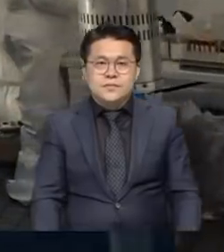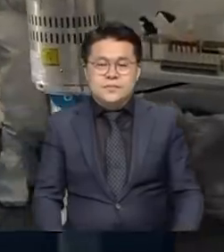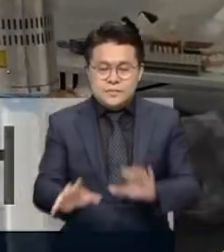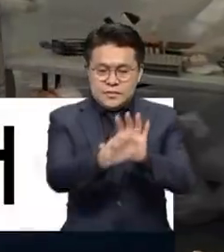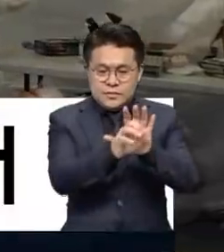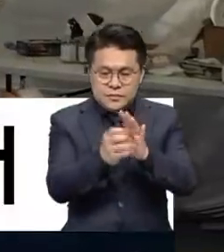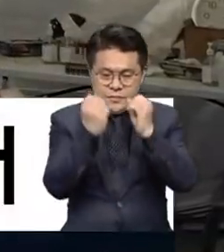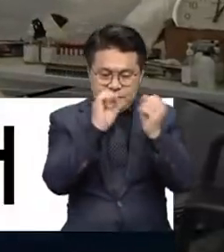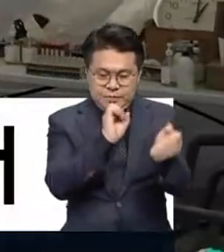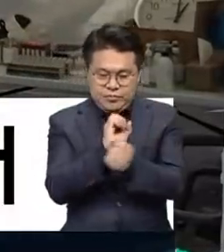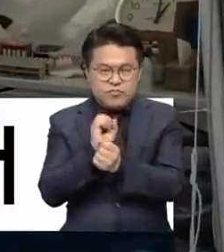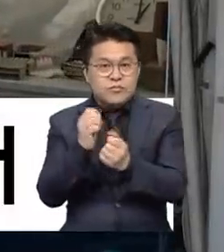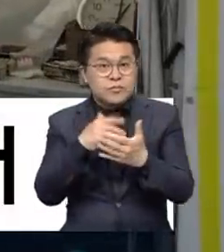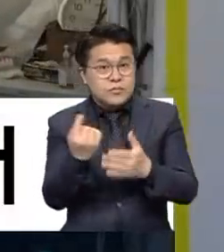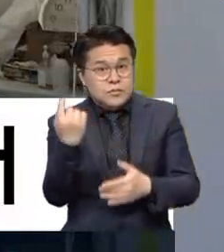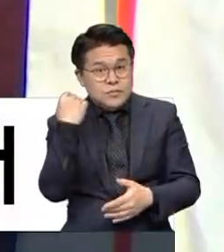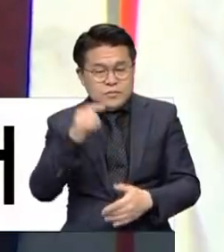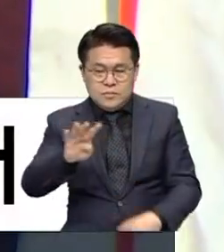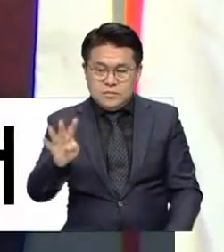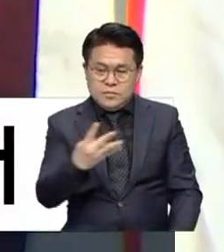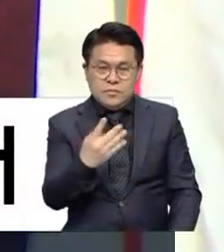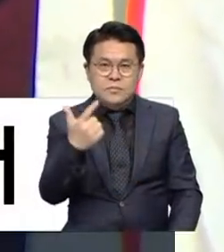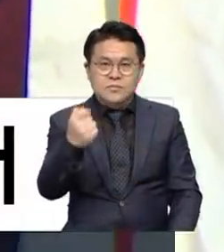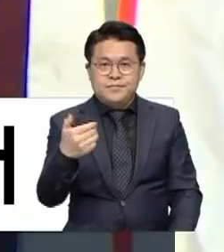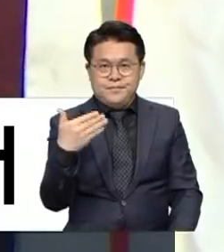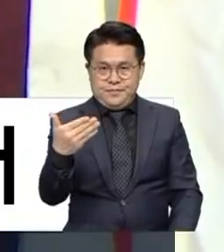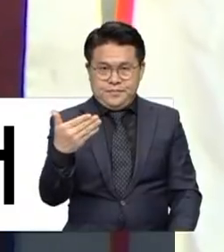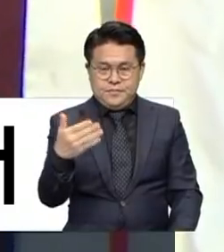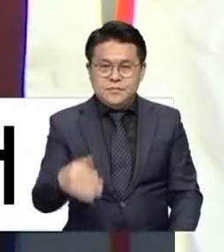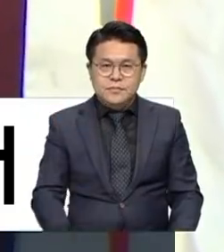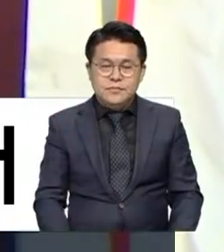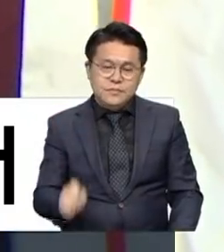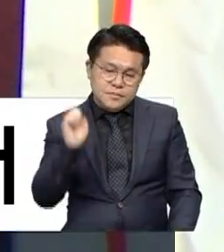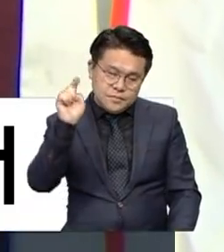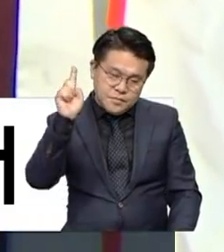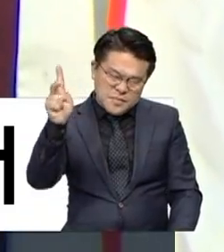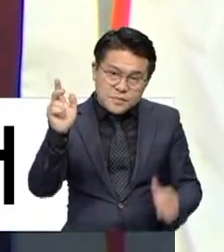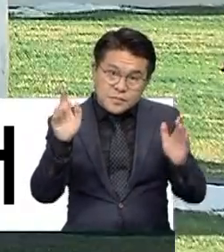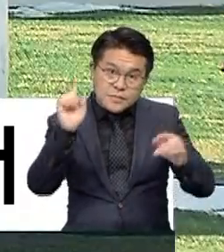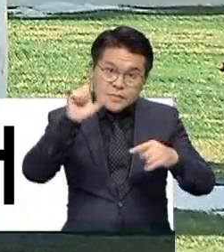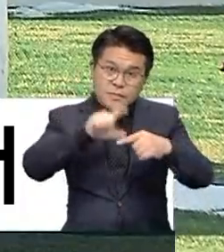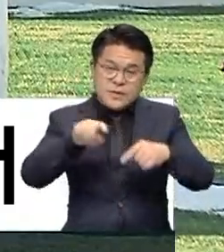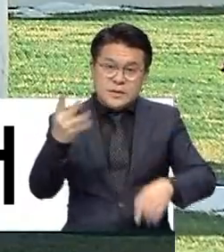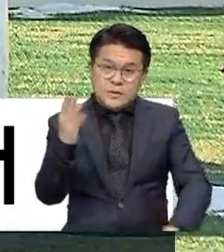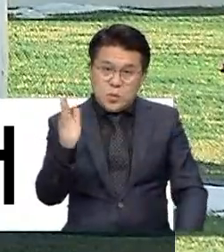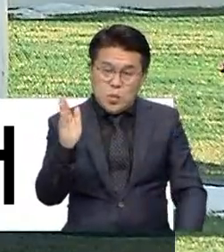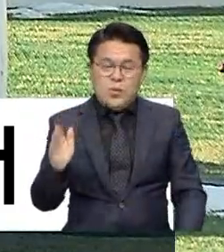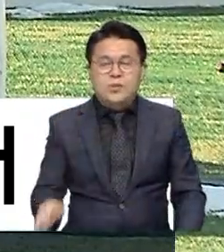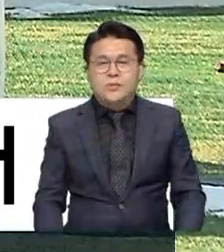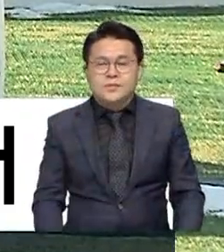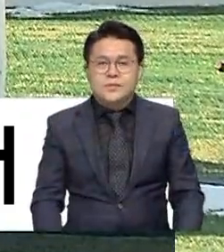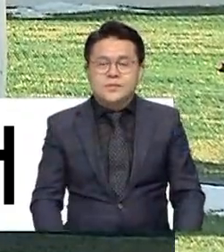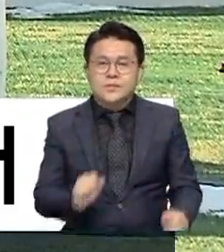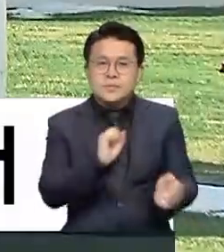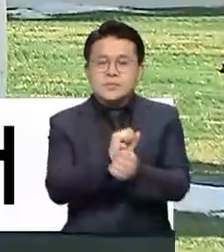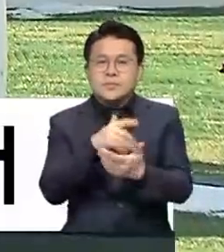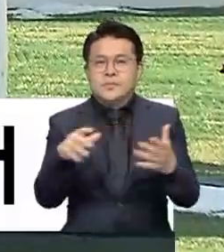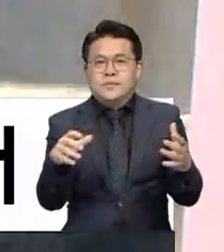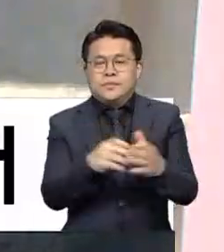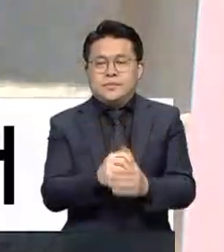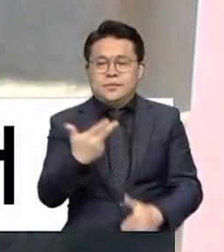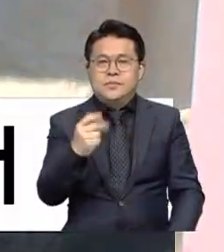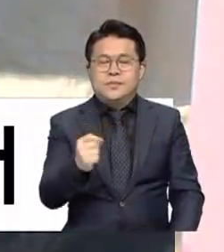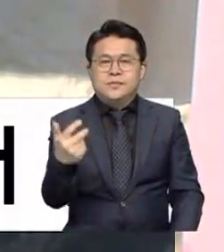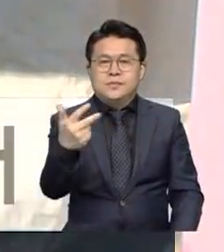코로나19 신규 확진자는 어제 469명이 발생해 이틀째 400명대를 기록했습니다. 누적 확진자는